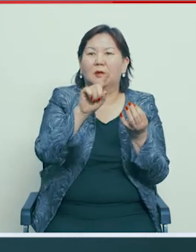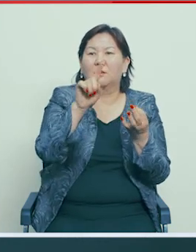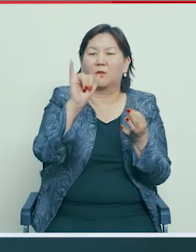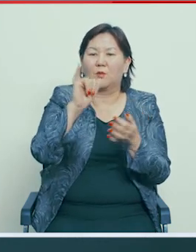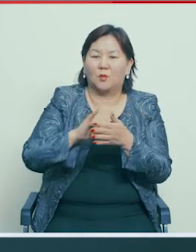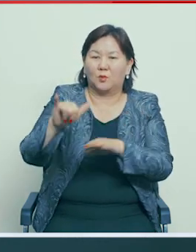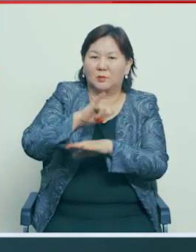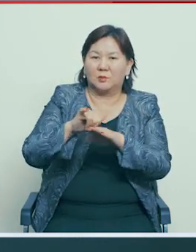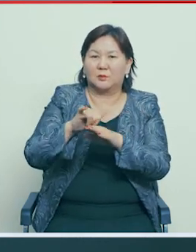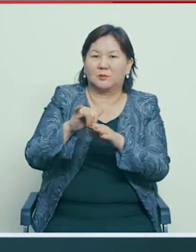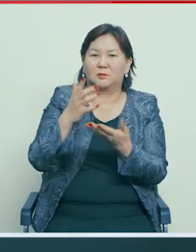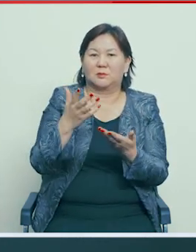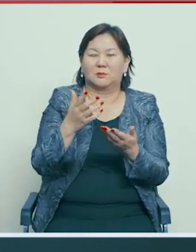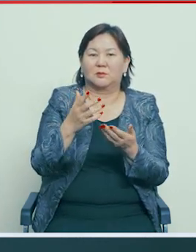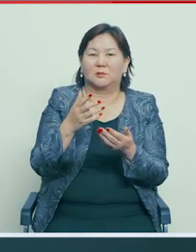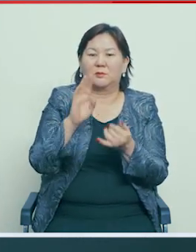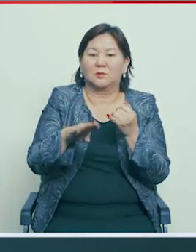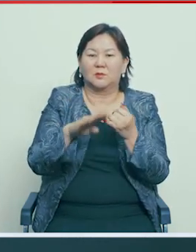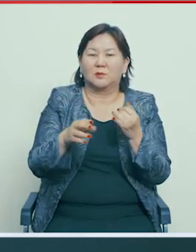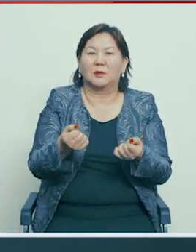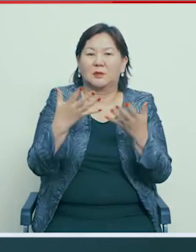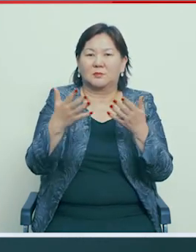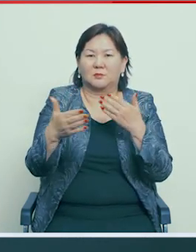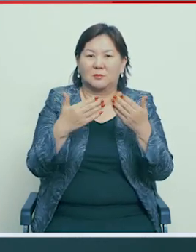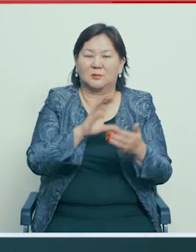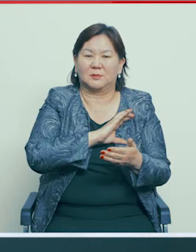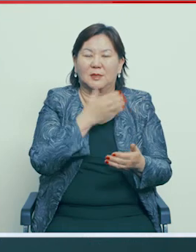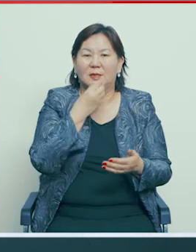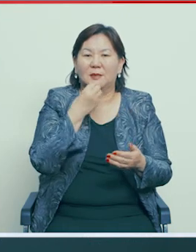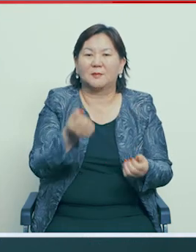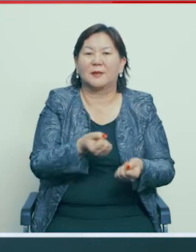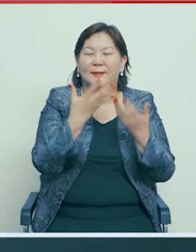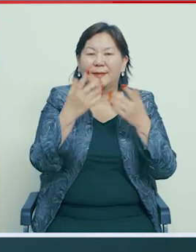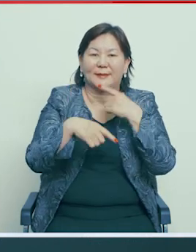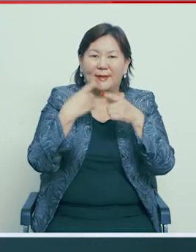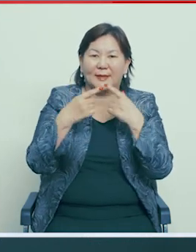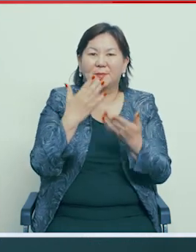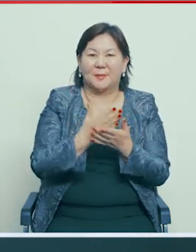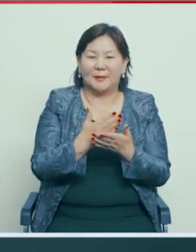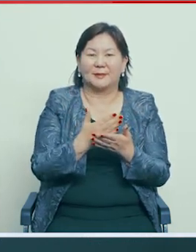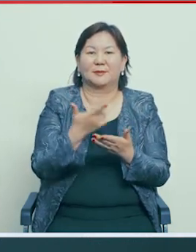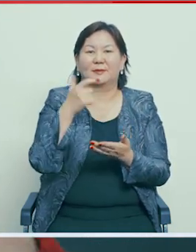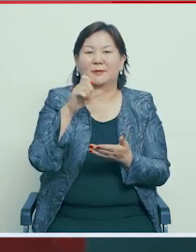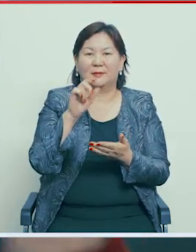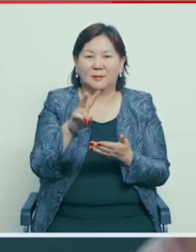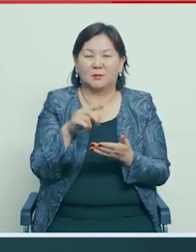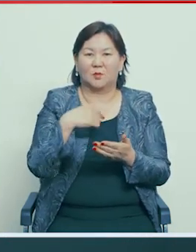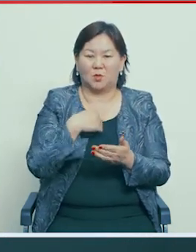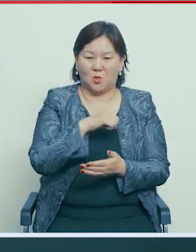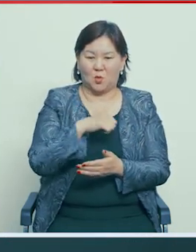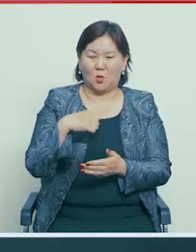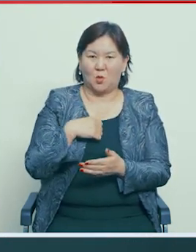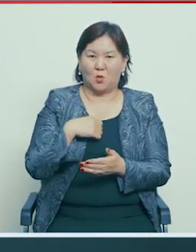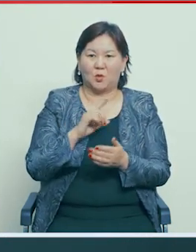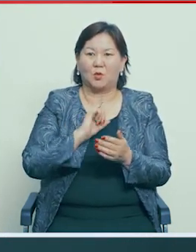улсаас бол одоо их тийм сүүлийн үед бол харьцангуй одоо их найрсаг юм гаргачлаа гэж одоо яриад байлээ л дээ. Гэтэл яг би одоо ингээл өөрөө ингээл